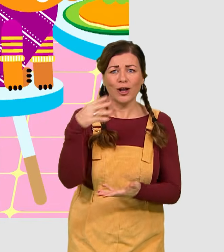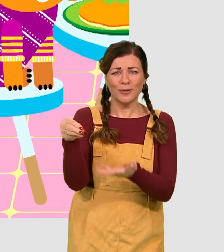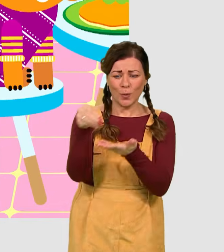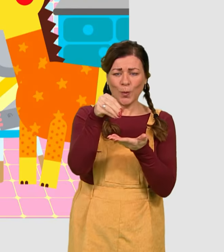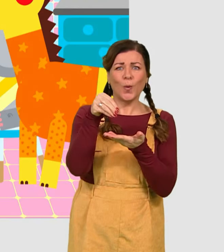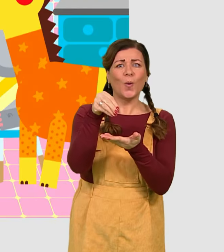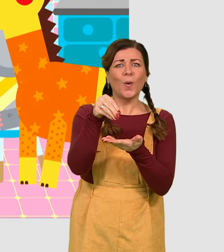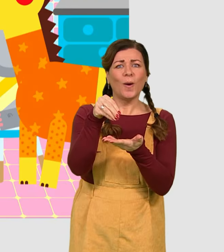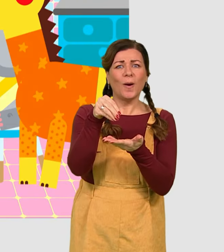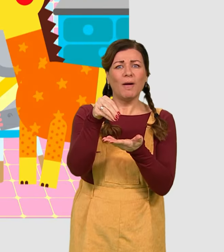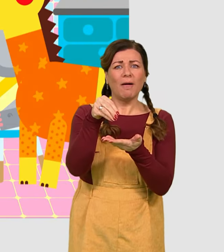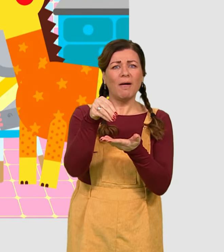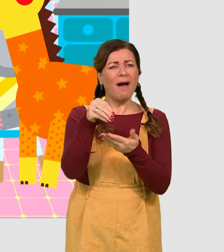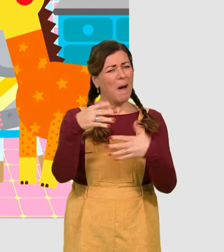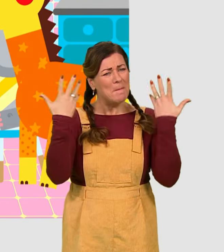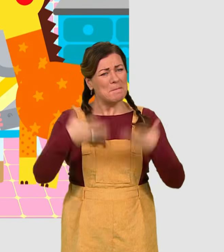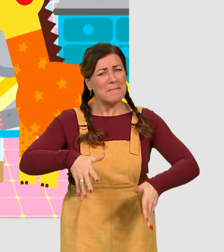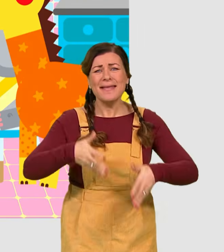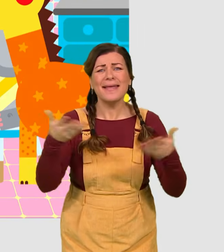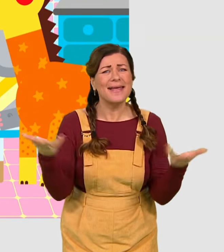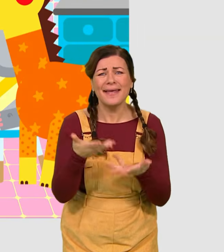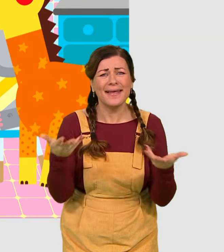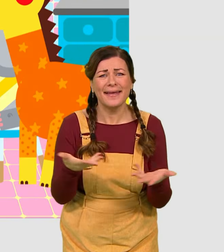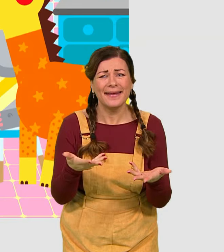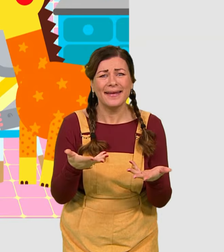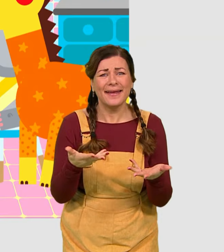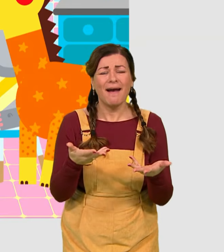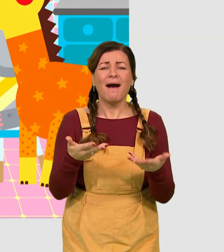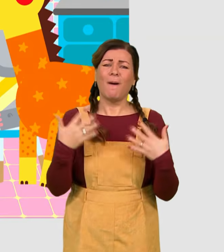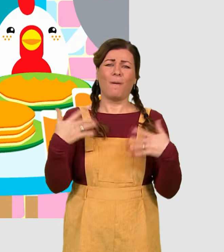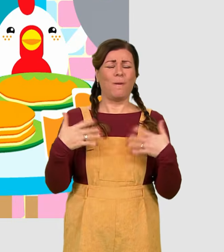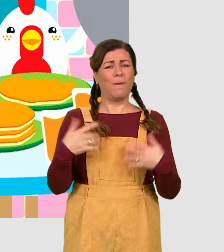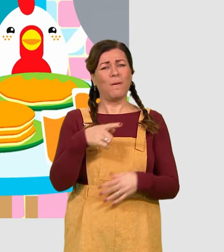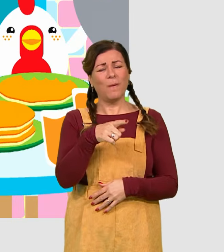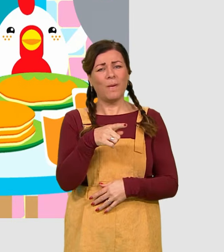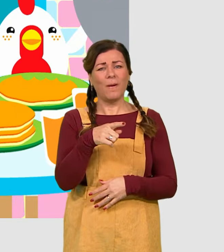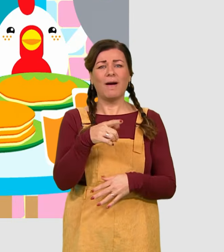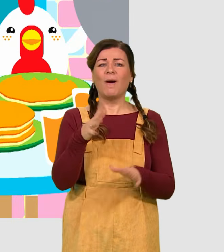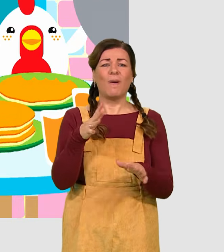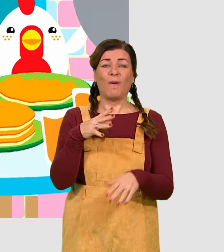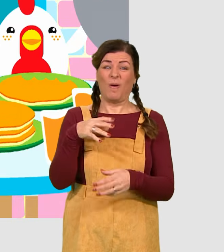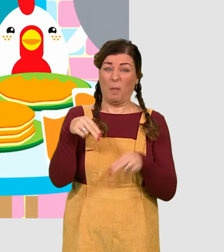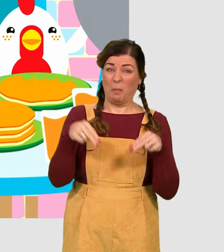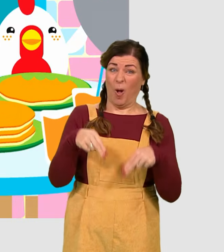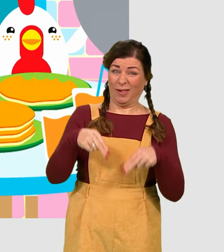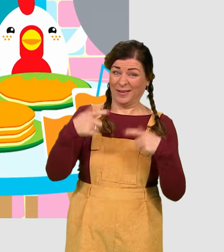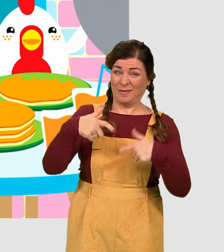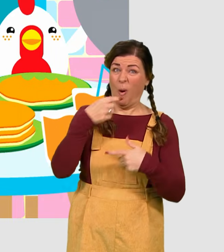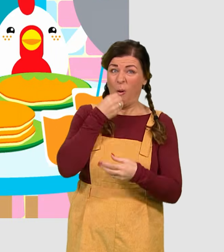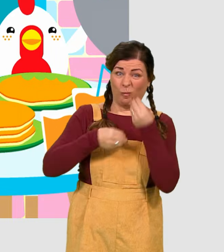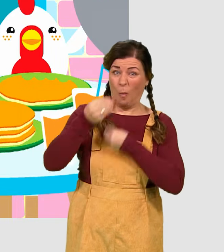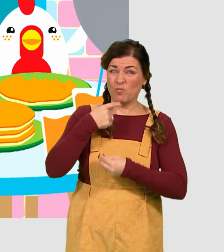fach. Lle ti di bod? Holodd pawb. Heblaw Bolgi oedd yn bwyta